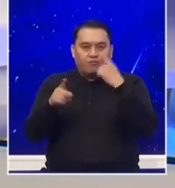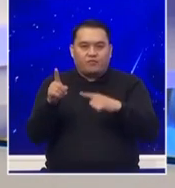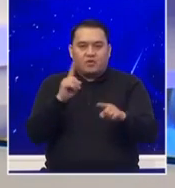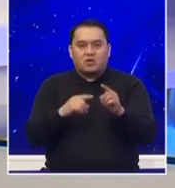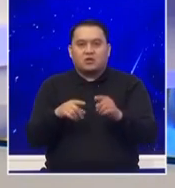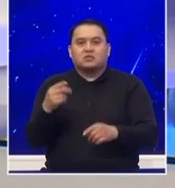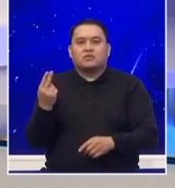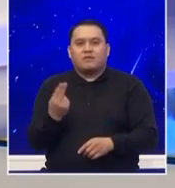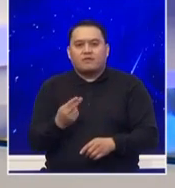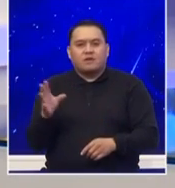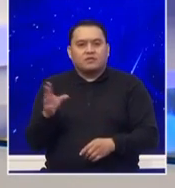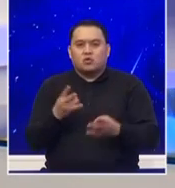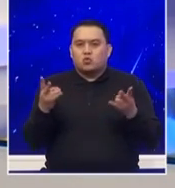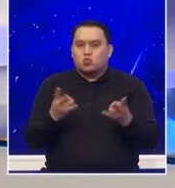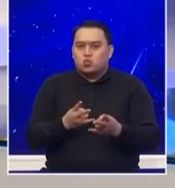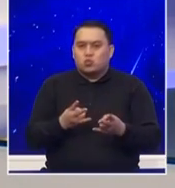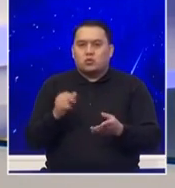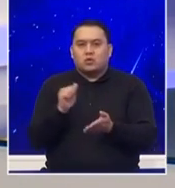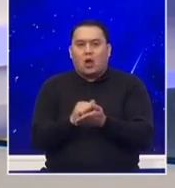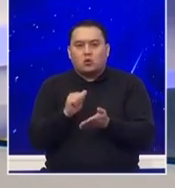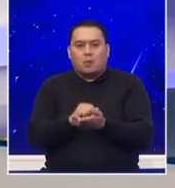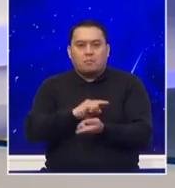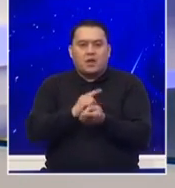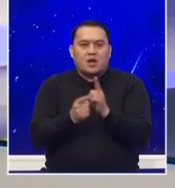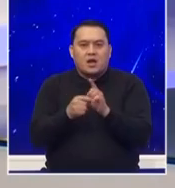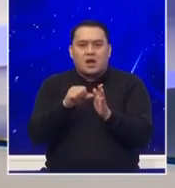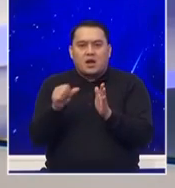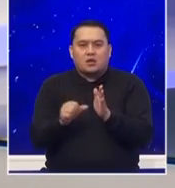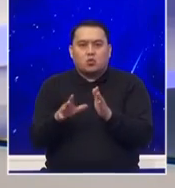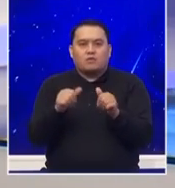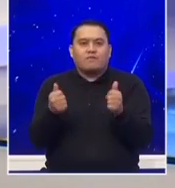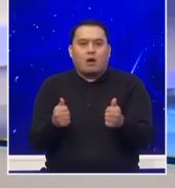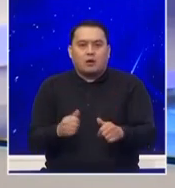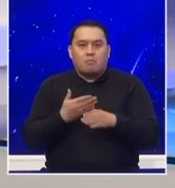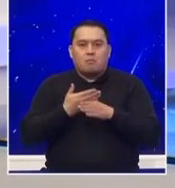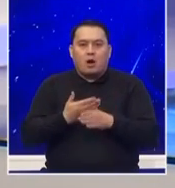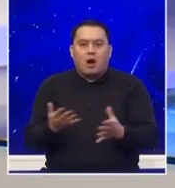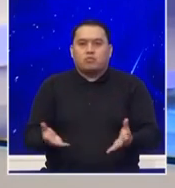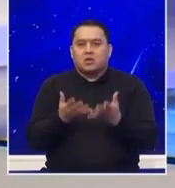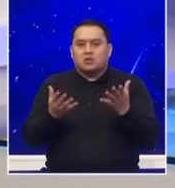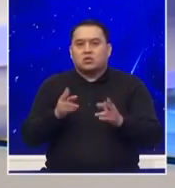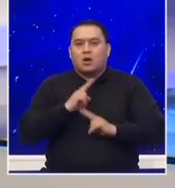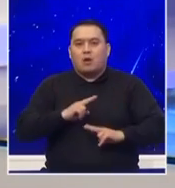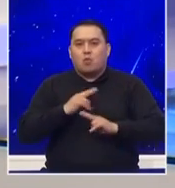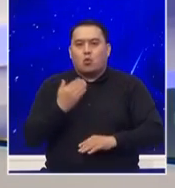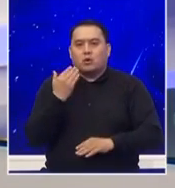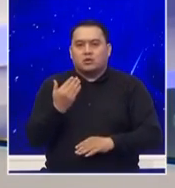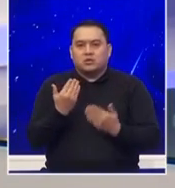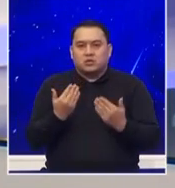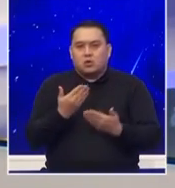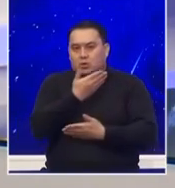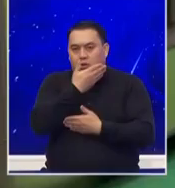эпоху цифровизации, когда необходимо все документы переводить в электронный формат, такой помощник облегчит работу. По его словам, теперь